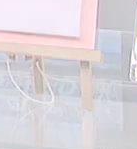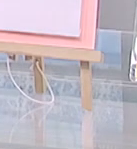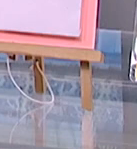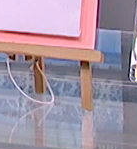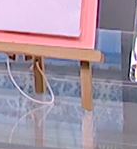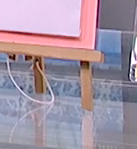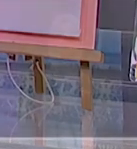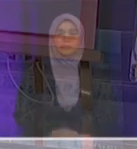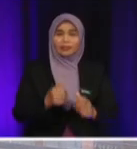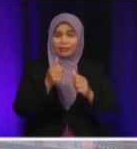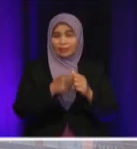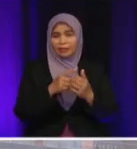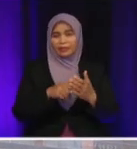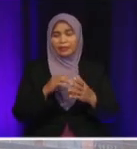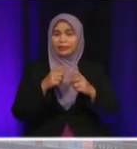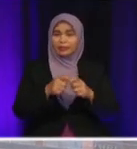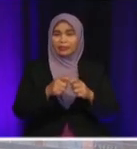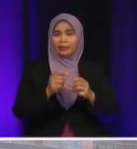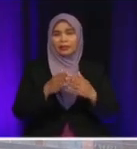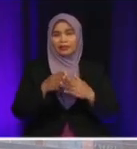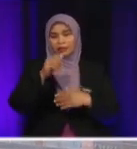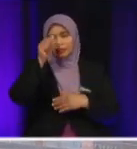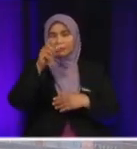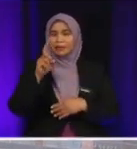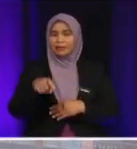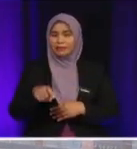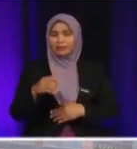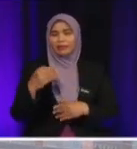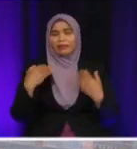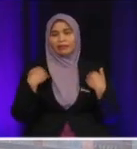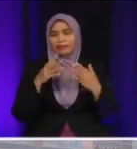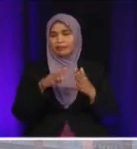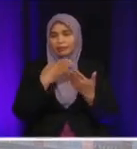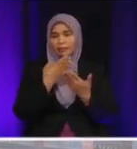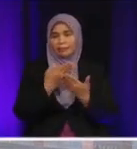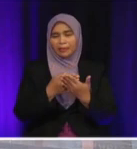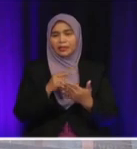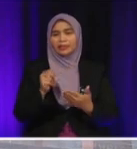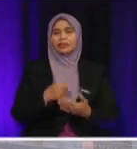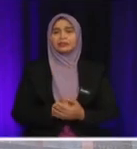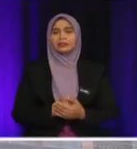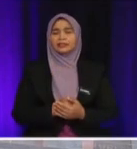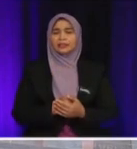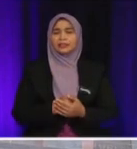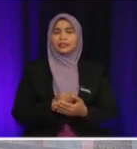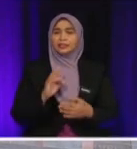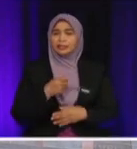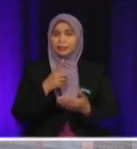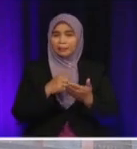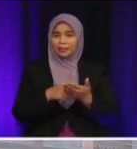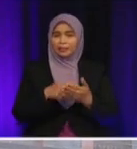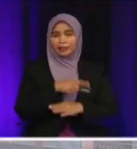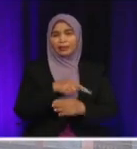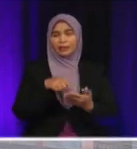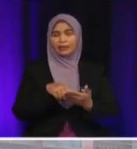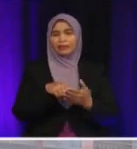KPM. Setiap apa yang ditentukan oleh Allah SWT pasti ada hikmahnya. Tapi Ustaz, kita bincang pada hari ini berkaitan dengan